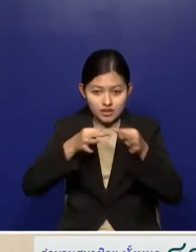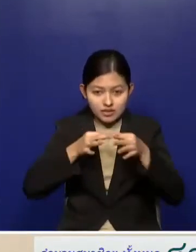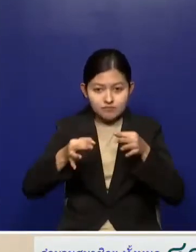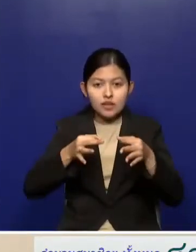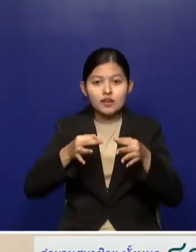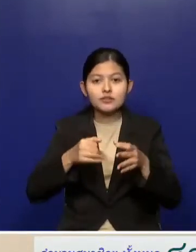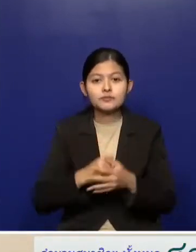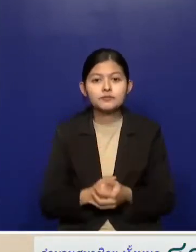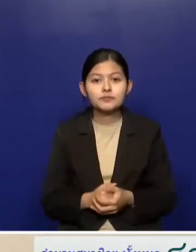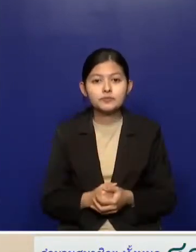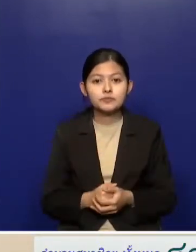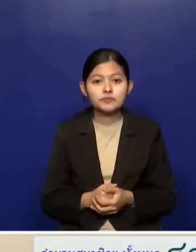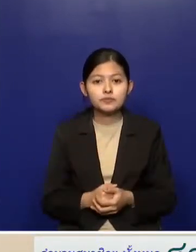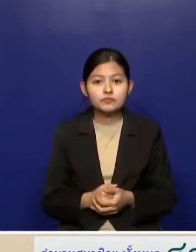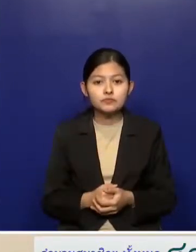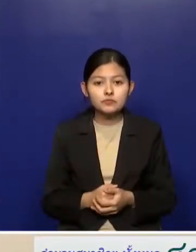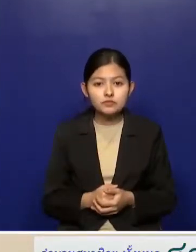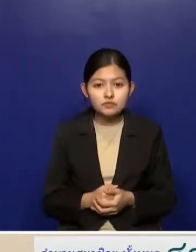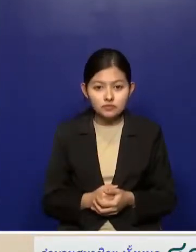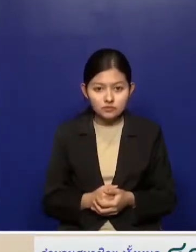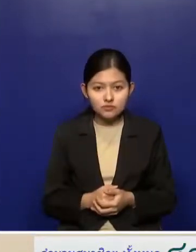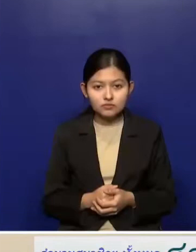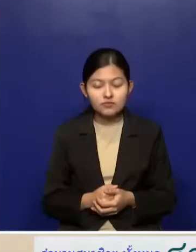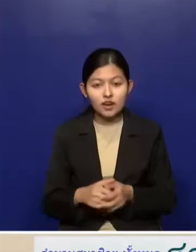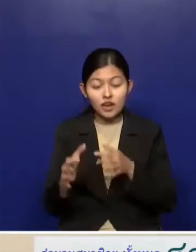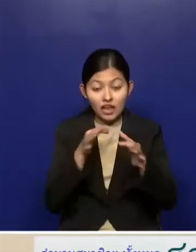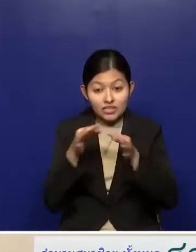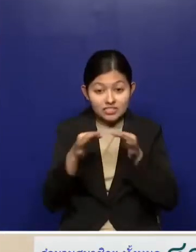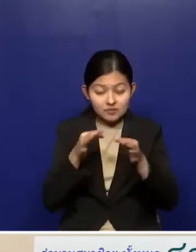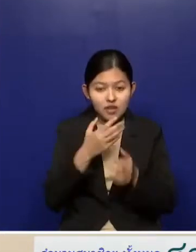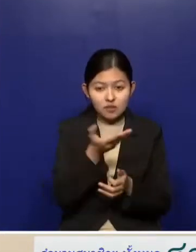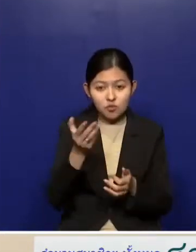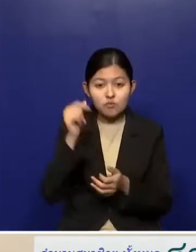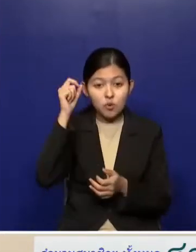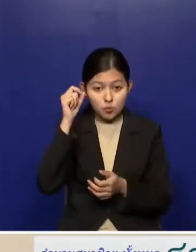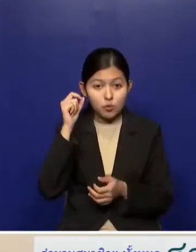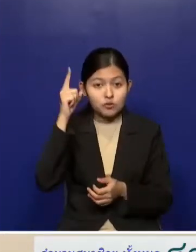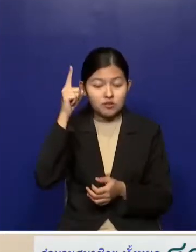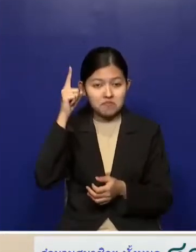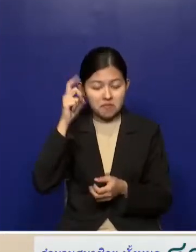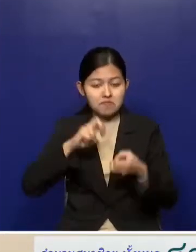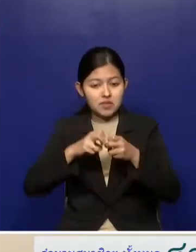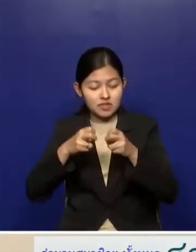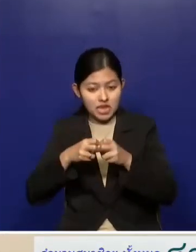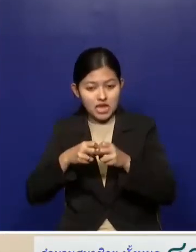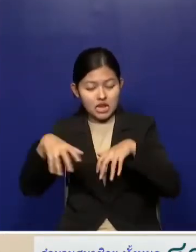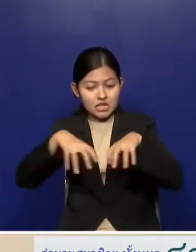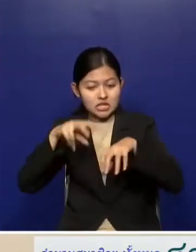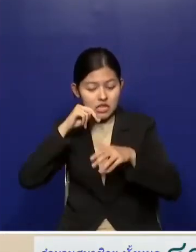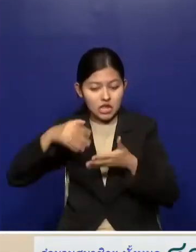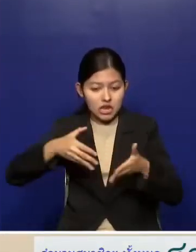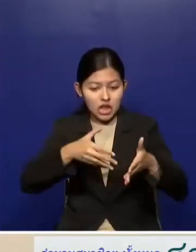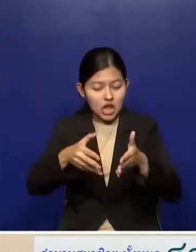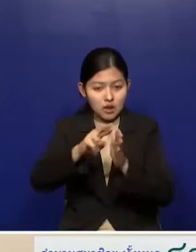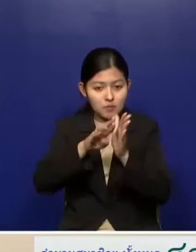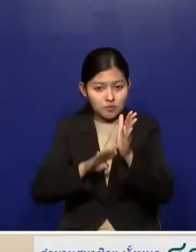ซึ่งจากสิ่ททานอภิปรายแดงใหวท่านมีความเข้าใจในปัญหาในเรื่ของการมหารจัดการน้ำเปนอย่างยิง